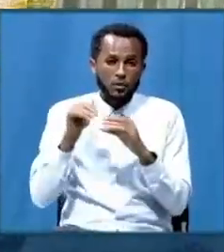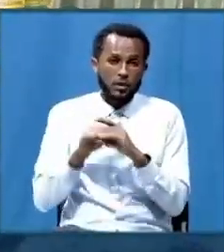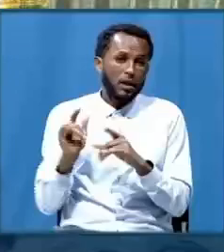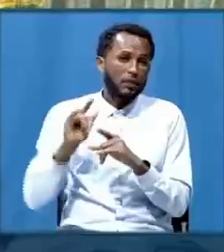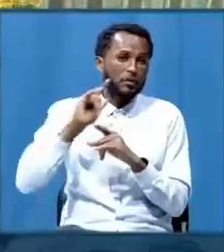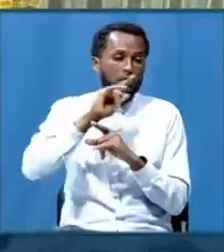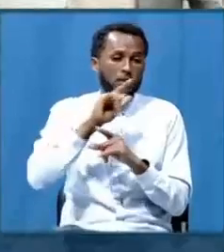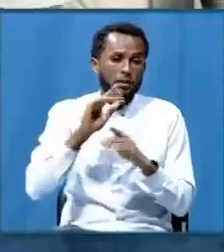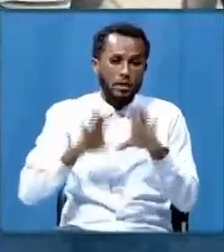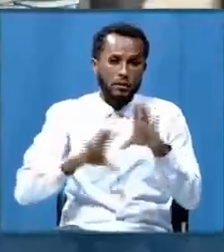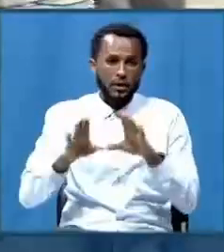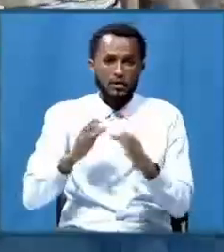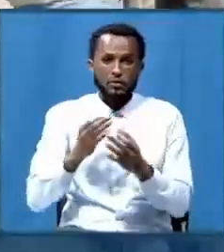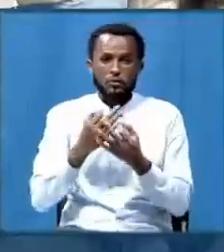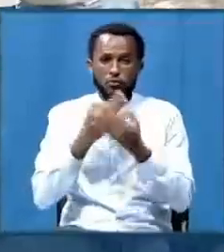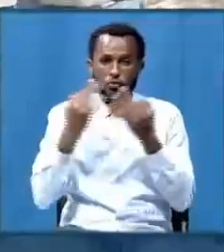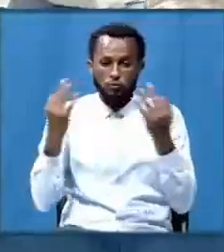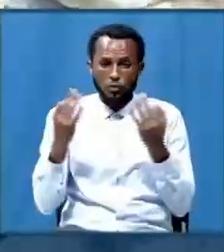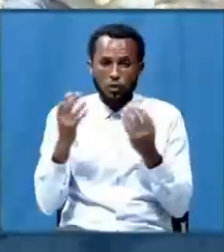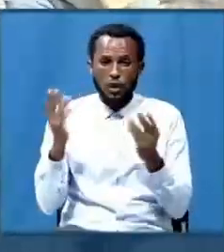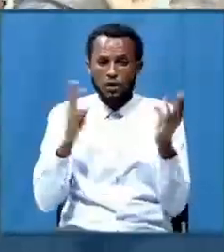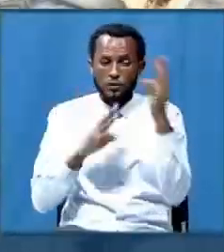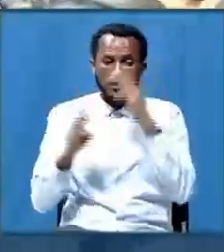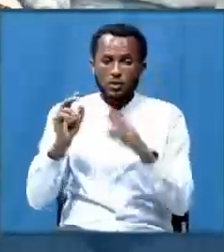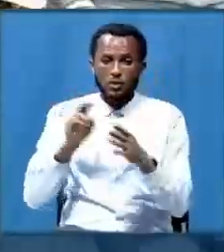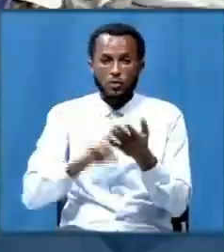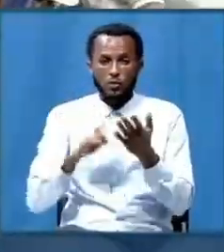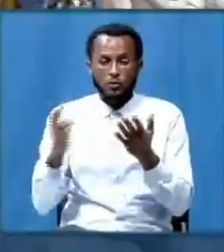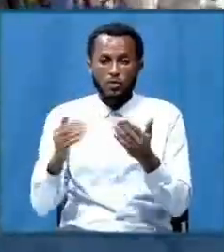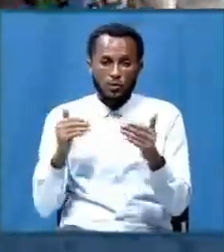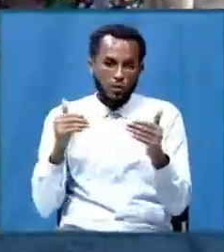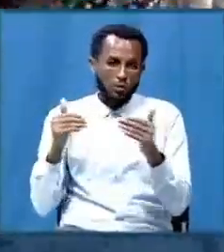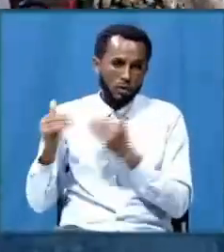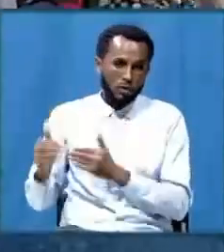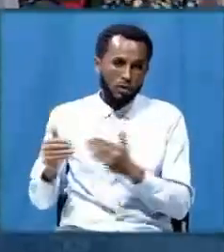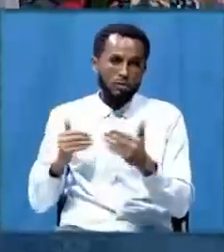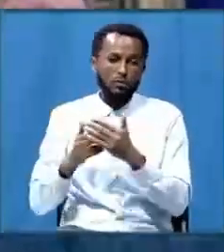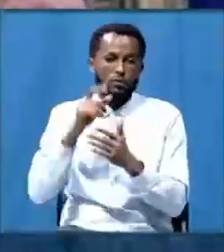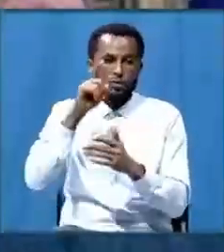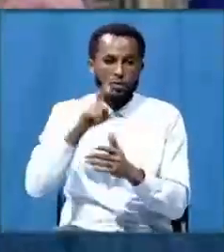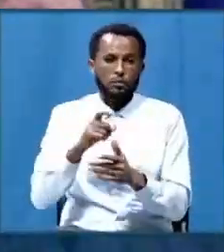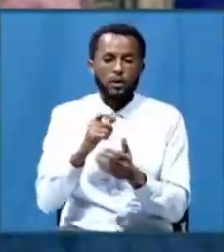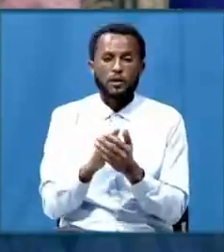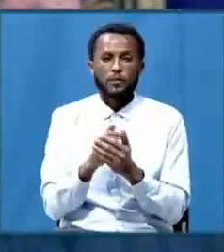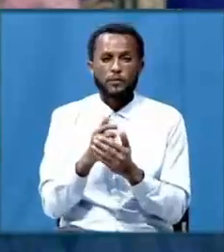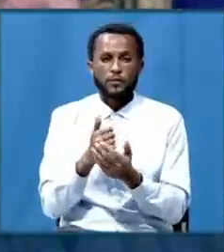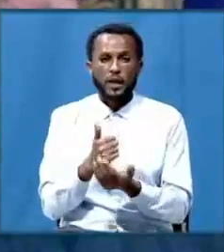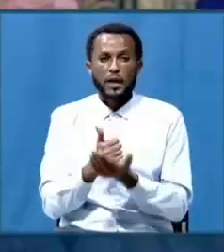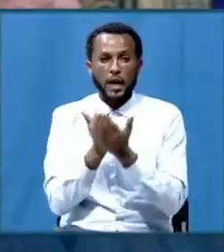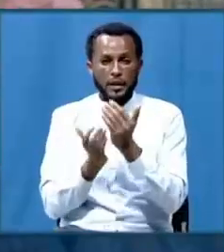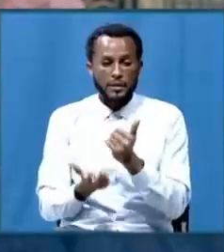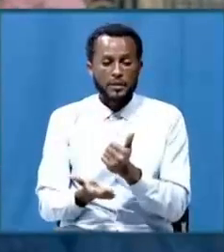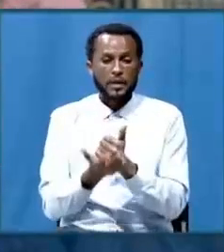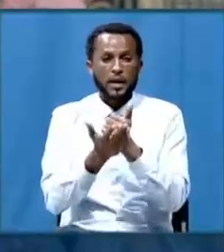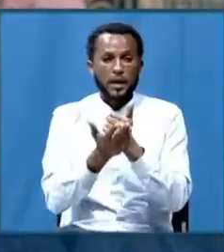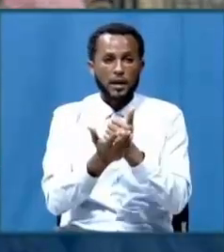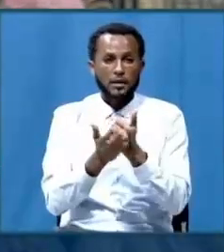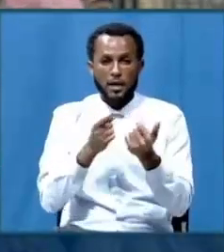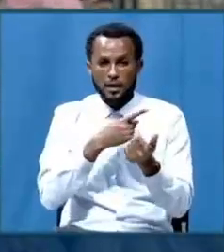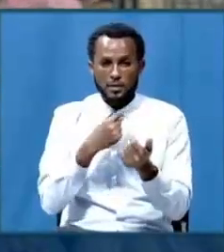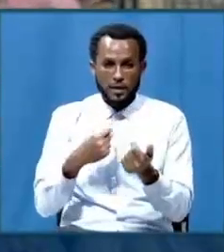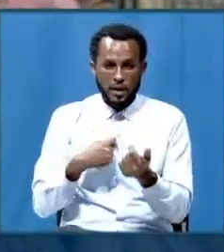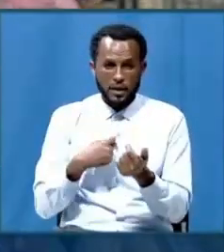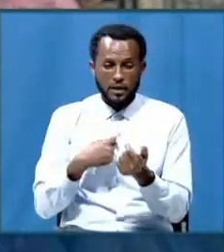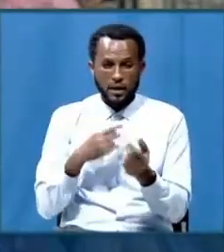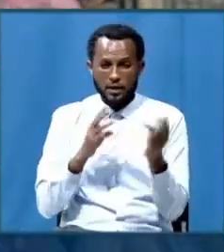ዝርከቡ ገበርቲ ሰናይ ኣብ ፀገም ወዲኦ ዘሎ ወገኖም ክበፅሕሉ ይግባእ ኢሎም ኢደን ኢድካ ተባሂልና ዘለና ፀገም